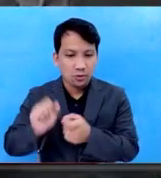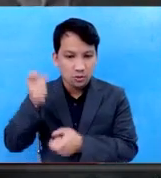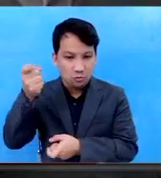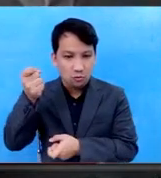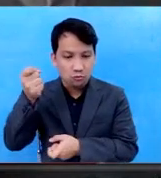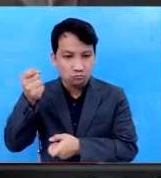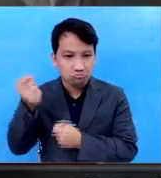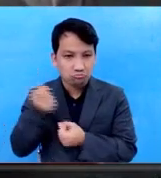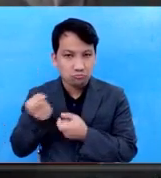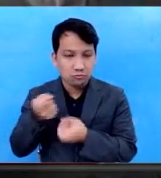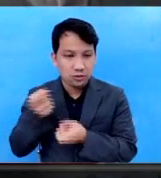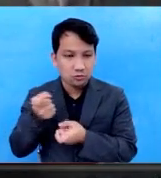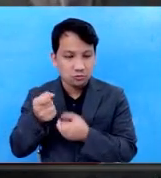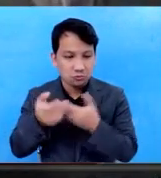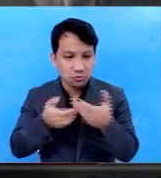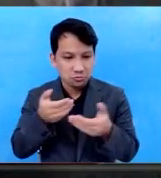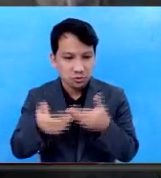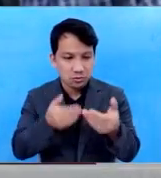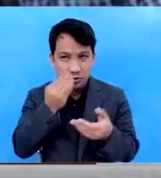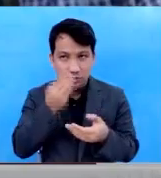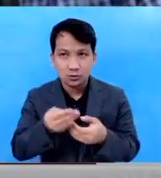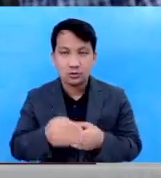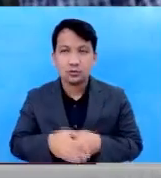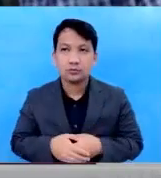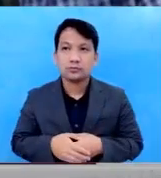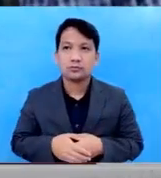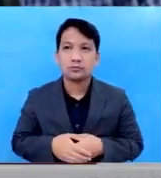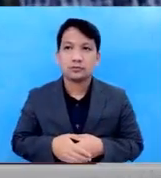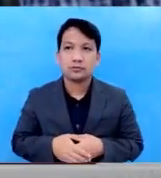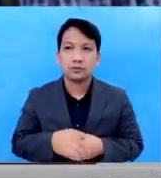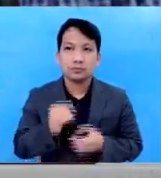by little, to kongyari may shortage.